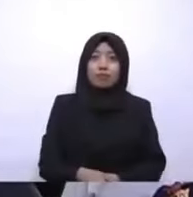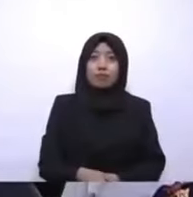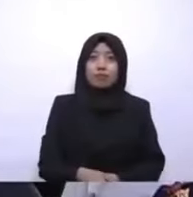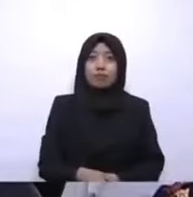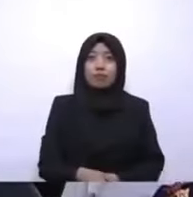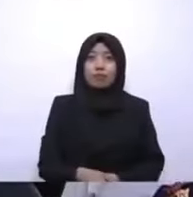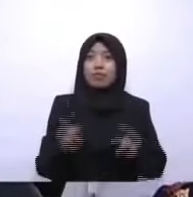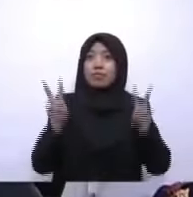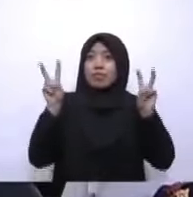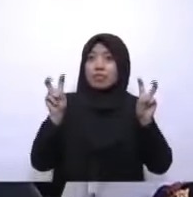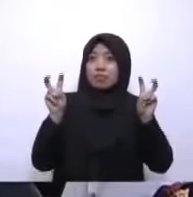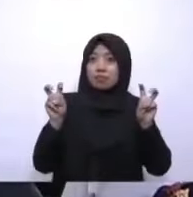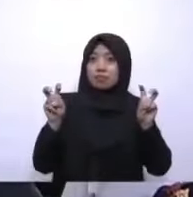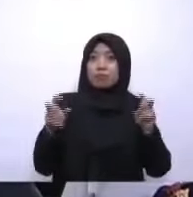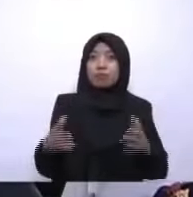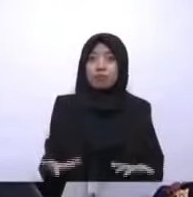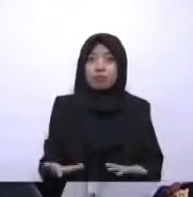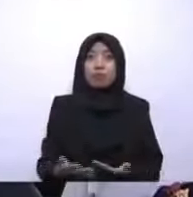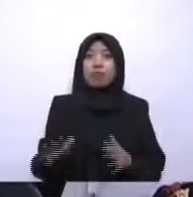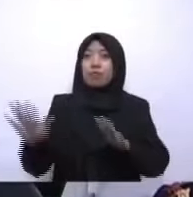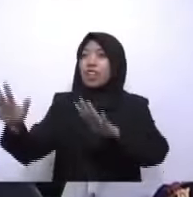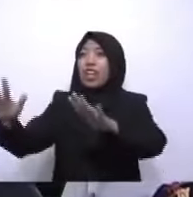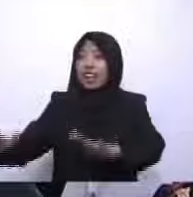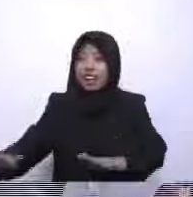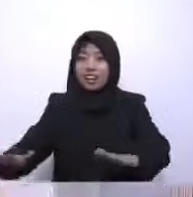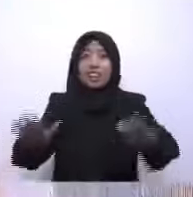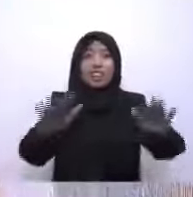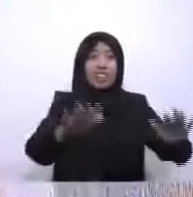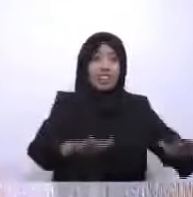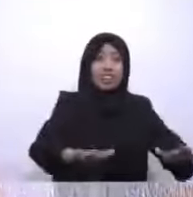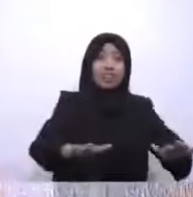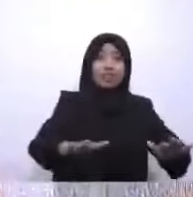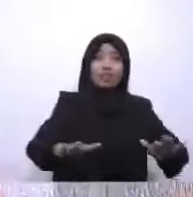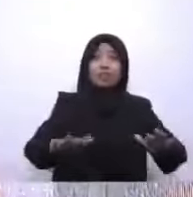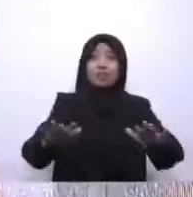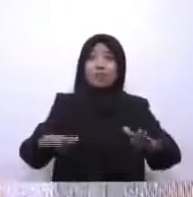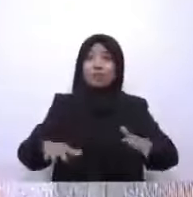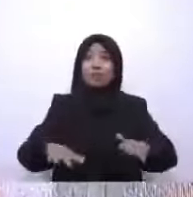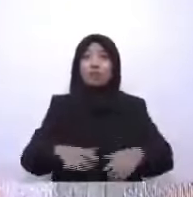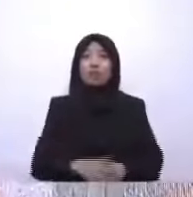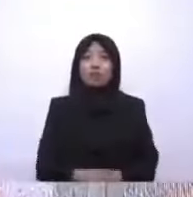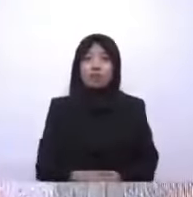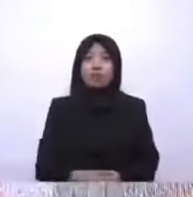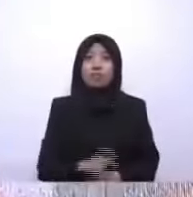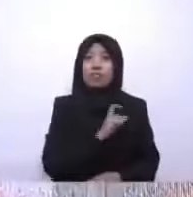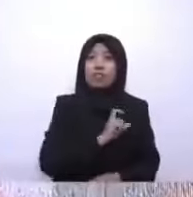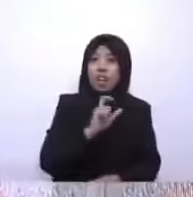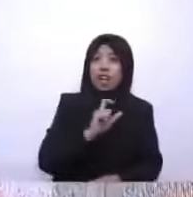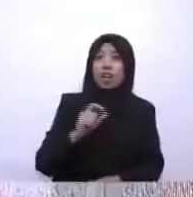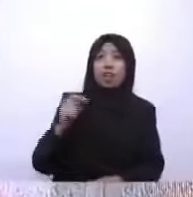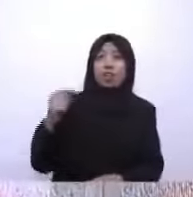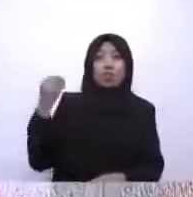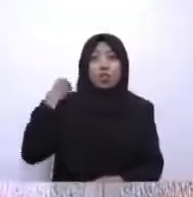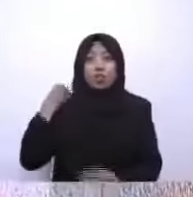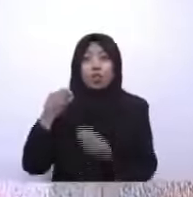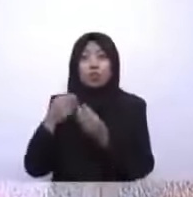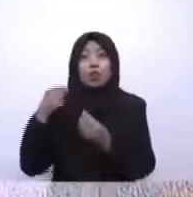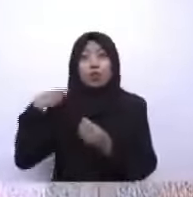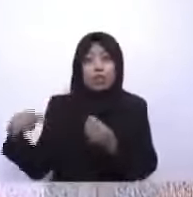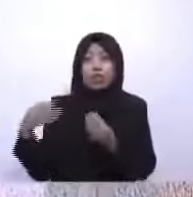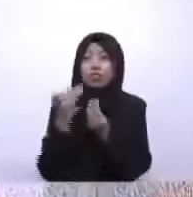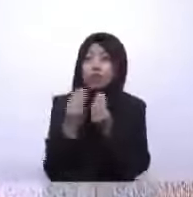Kode subtemanya adalah huruf A. Kami mohon hadirin tenang terlebih dahulu pada saat pasangan calon atau calon wakil gubernur